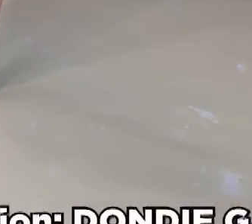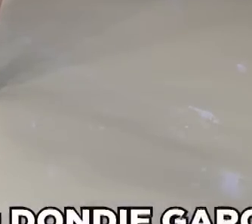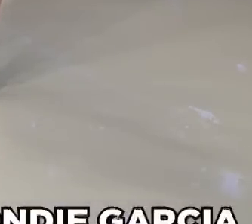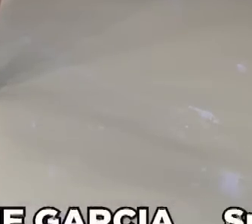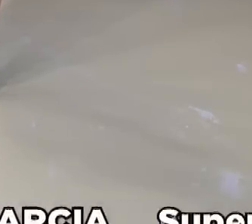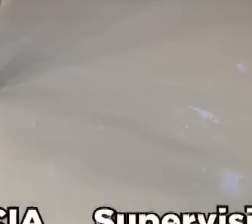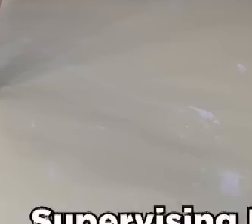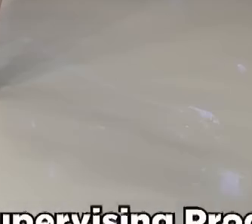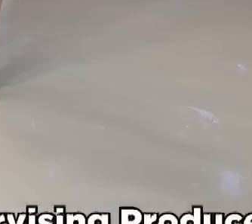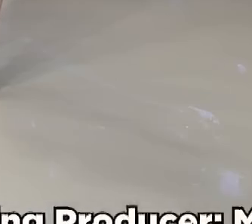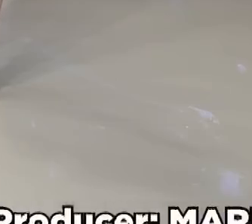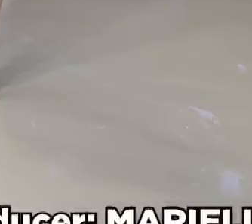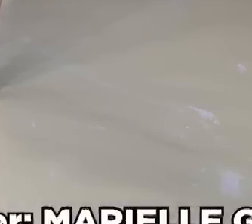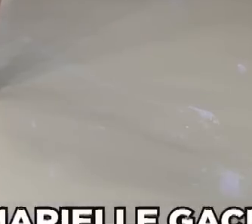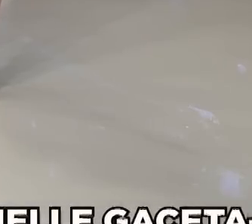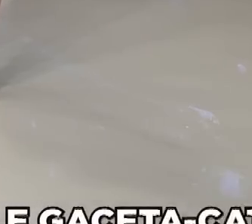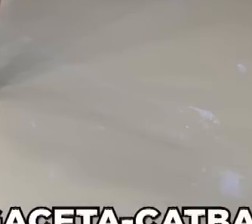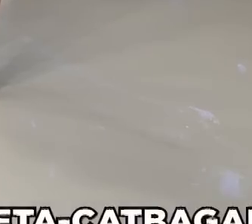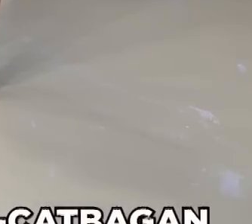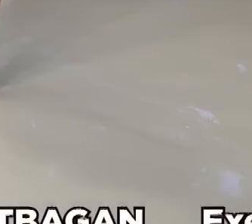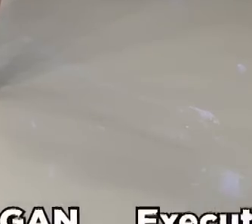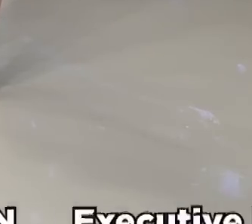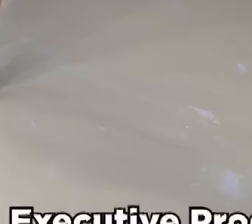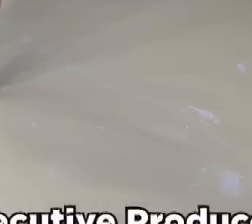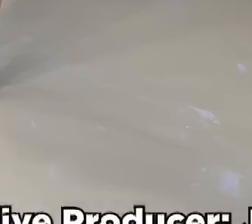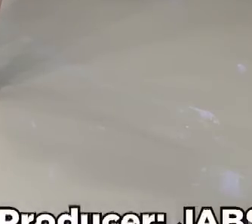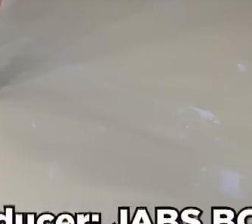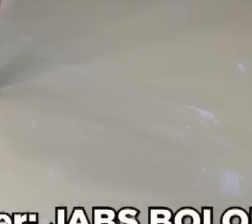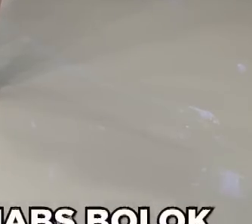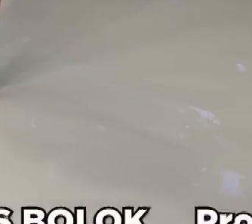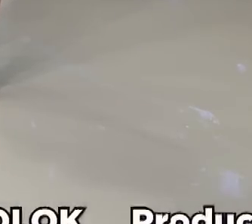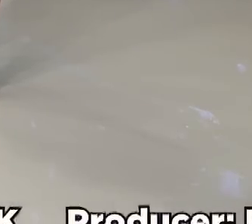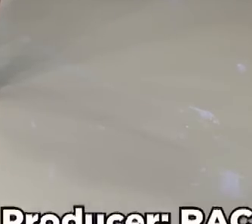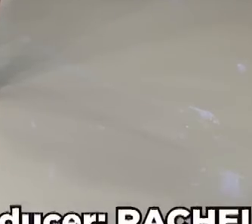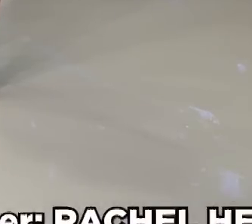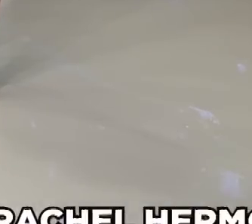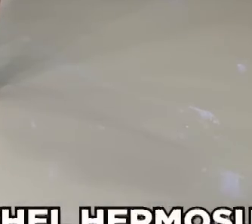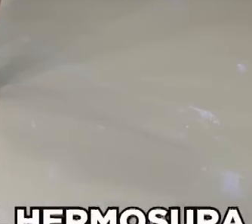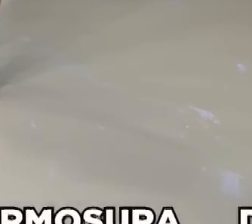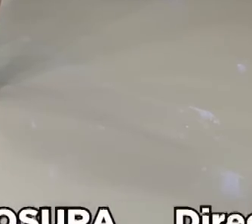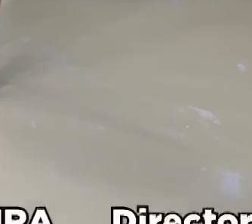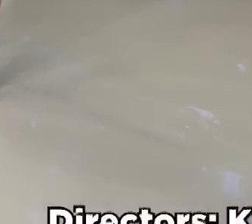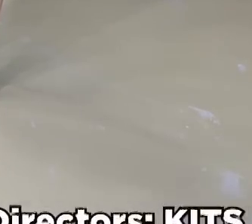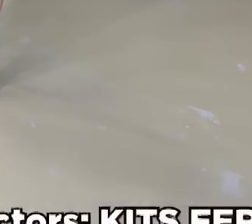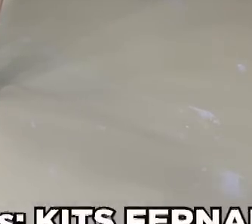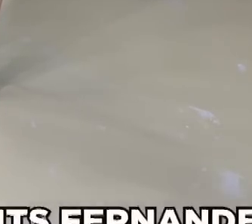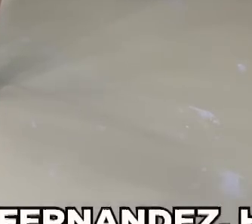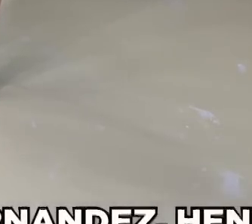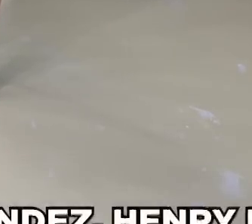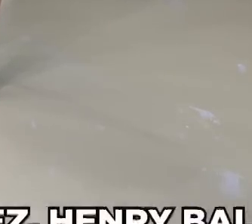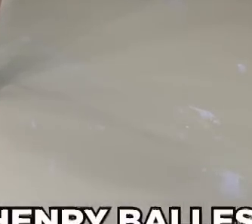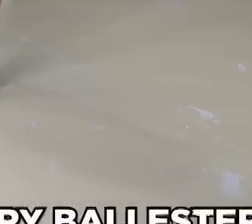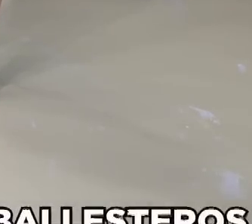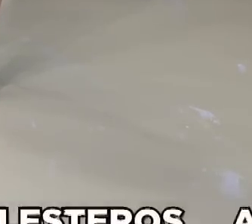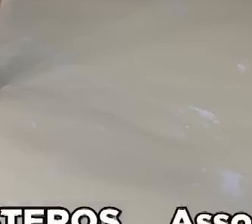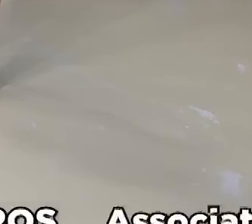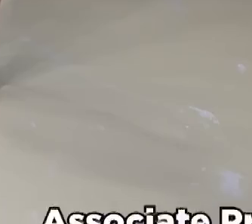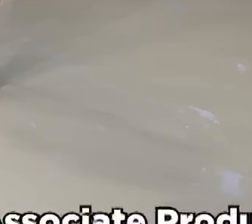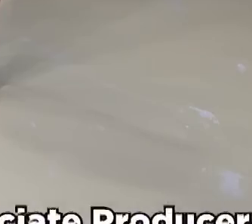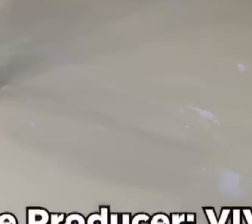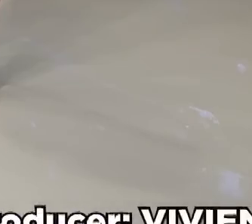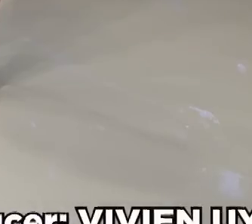doon. Tuloy-tuloy na sila doon. Okay. Congratulations na lang po. At yan po ang